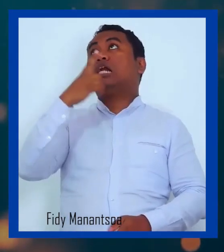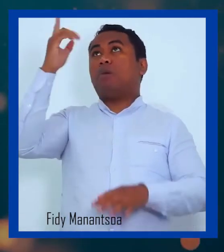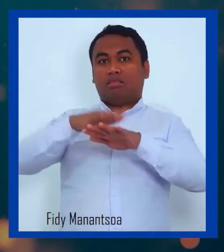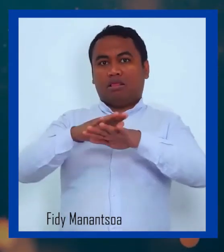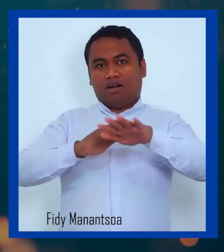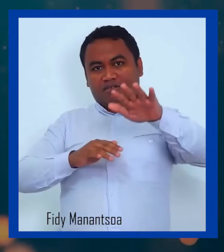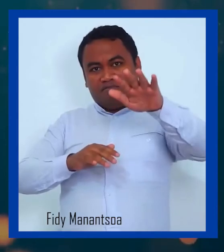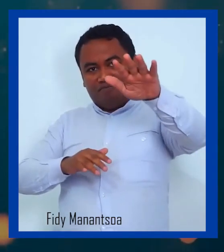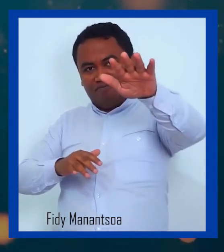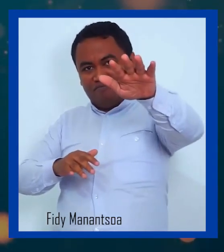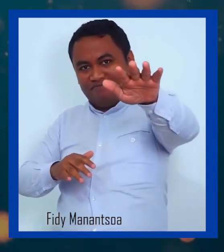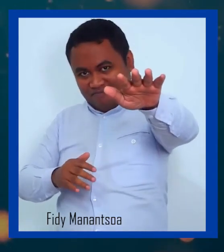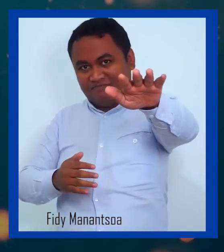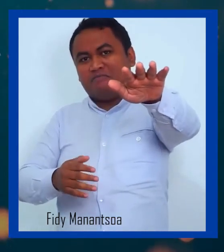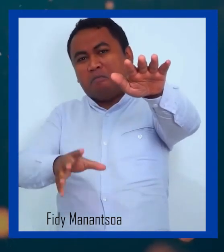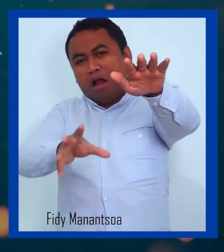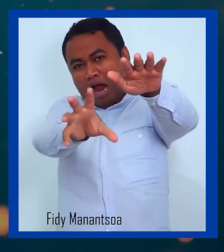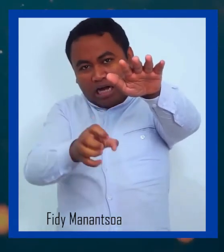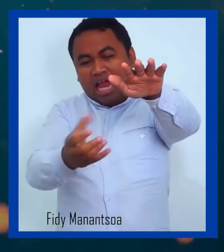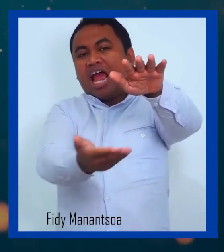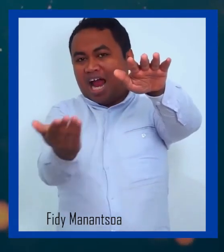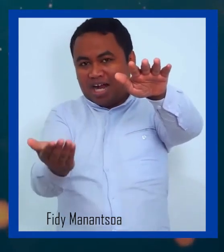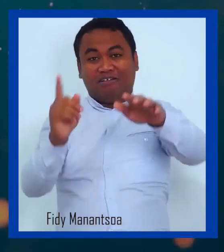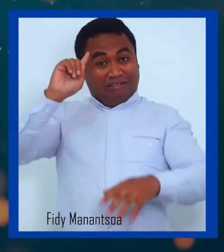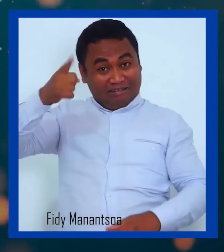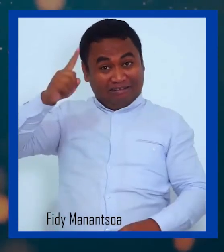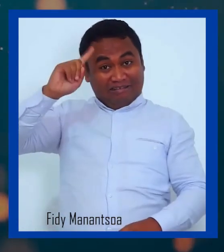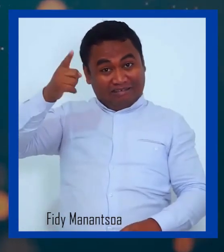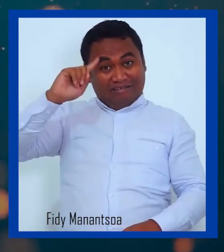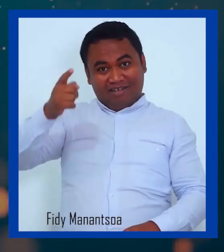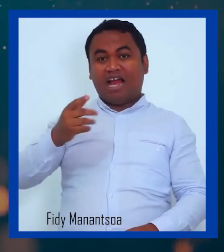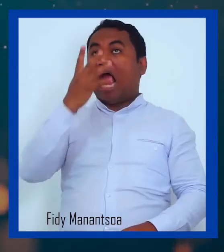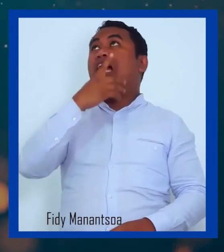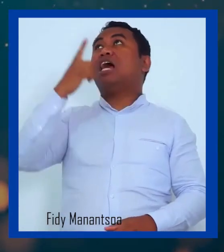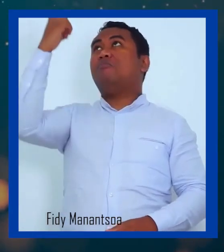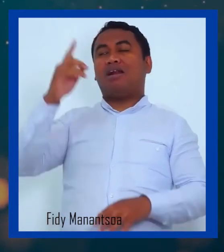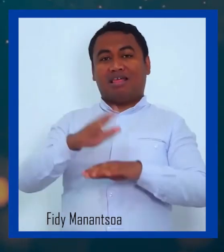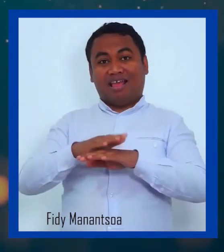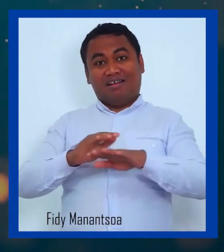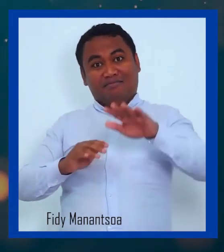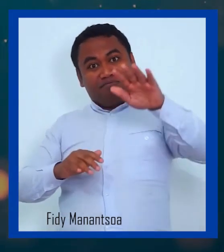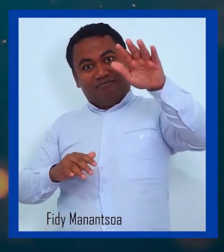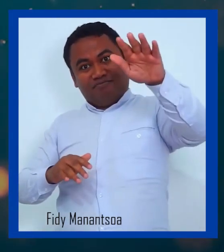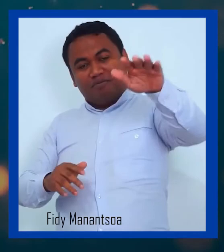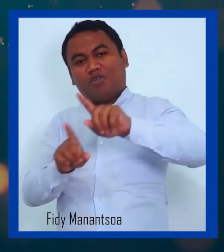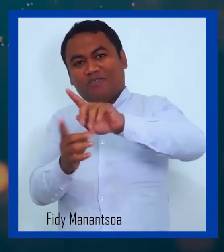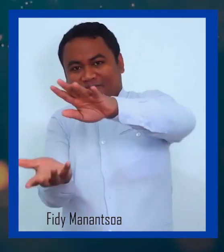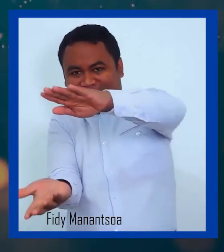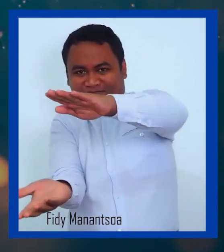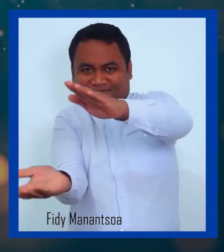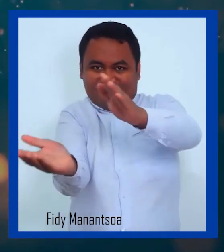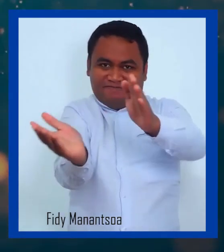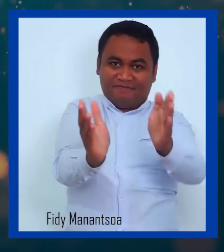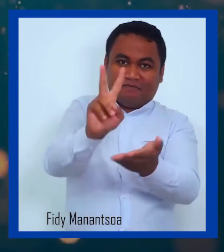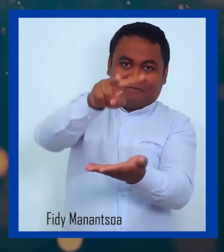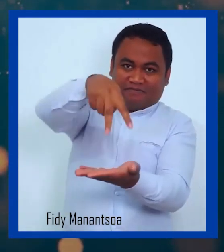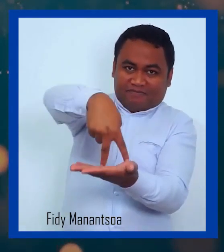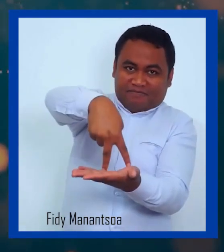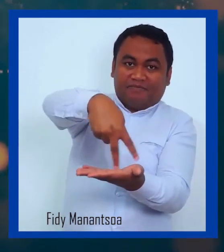ilay tanana mitsotra mandray anao isan'andro isan'andro. Ho hitanao ilay tanana mitsotra vonina hanarina